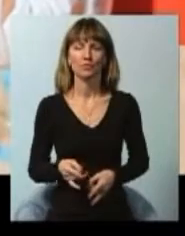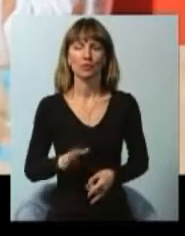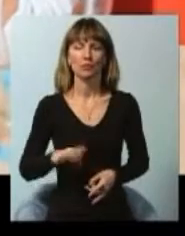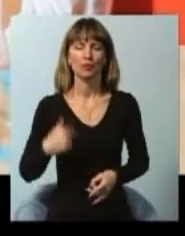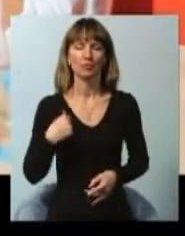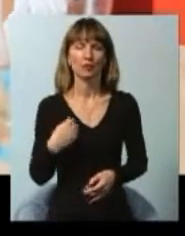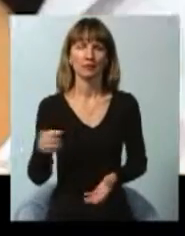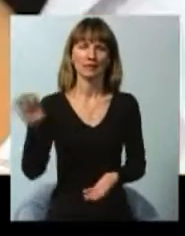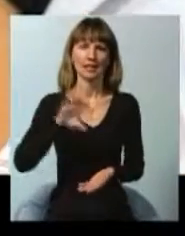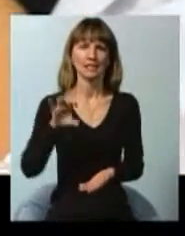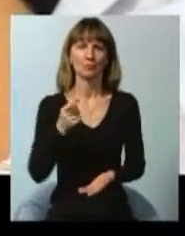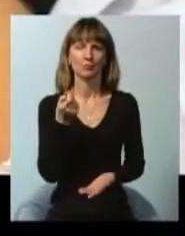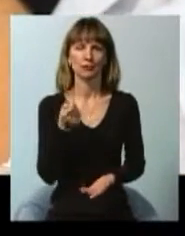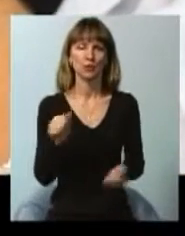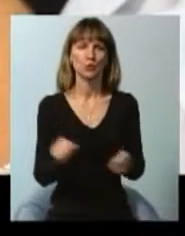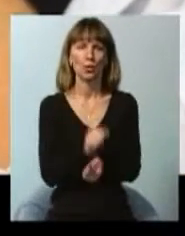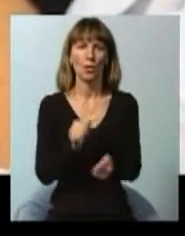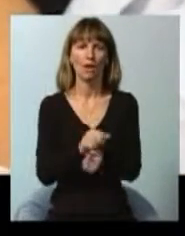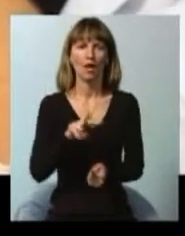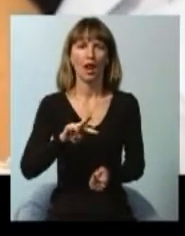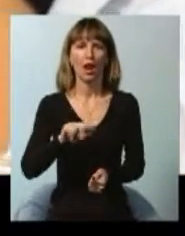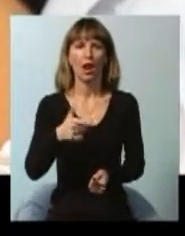трошки сухого льоду.